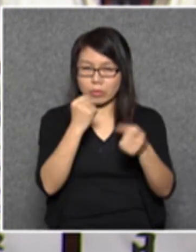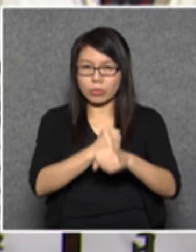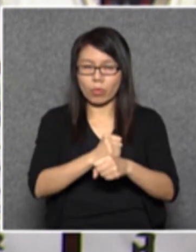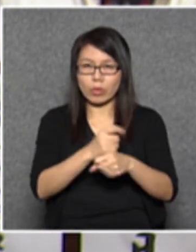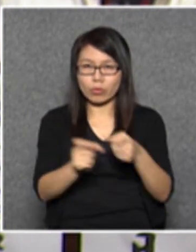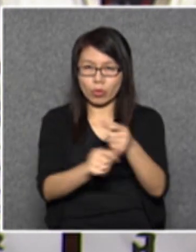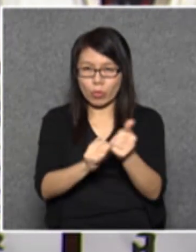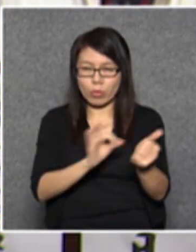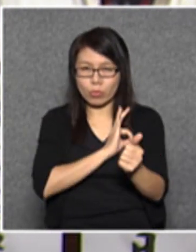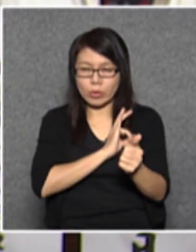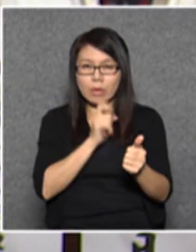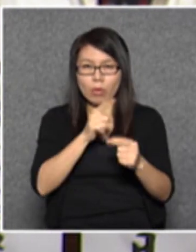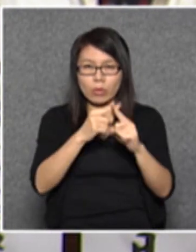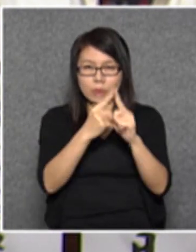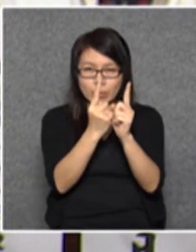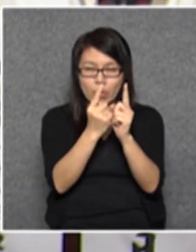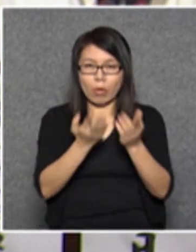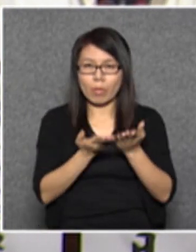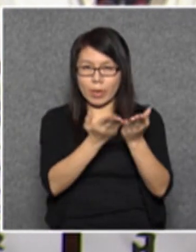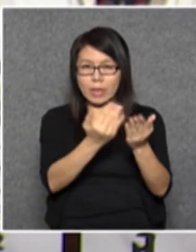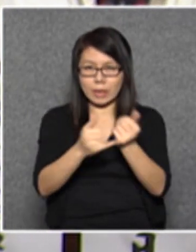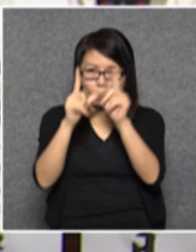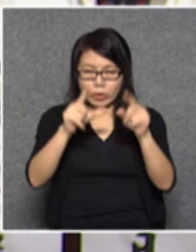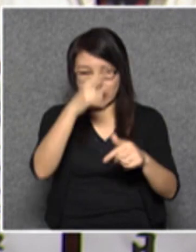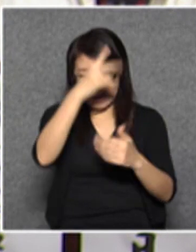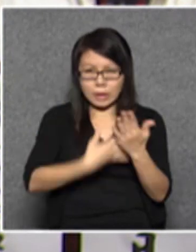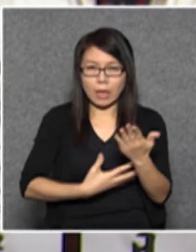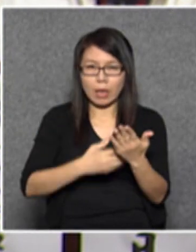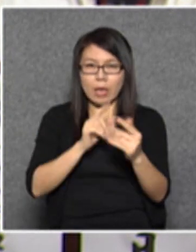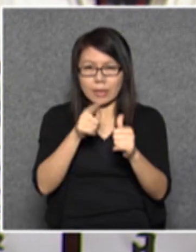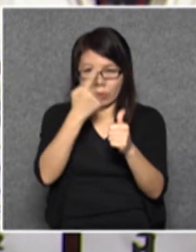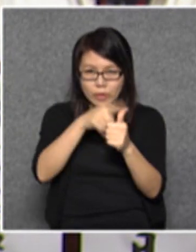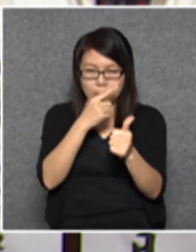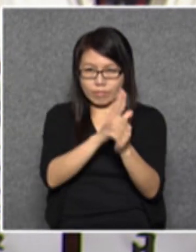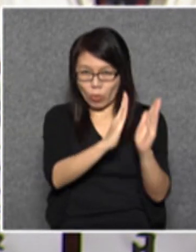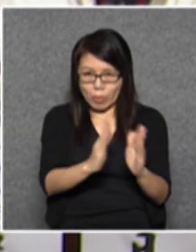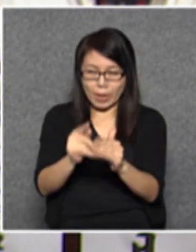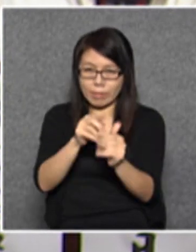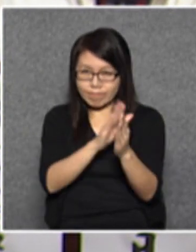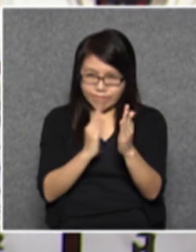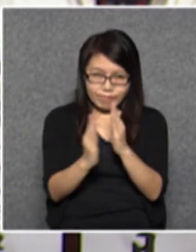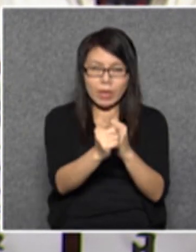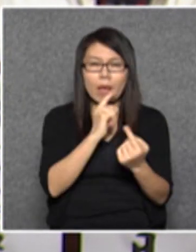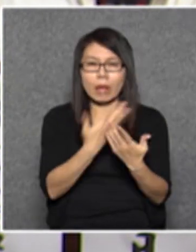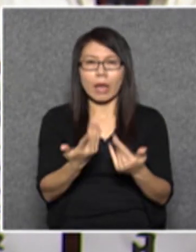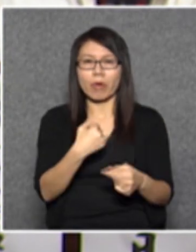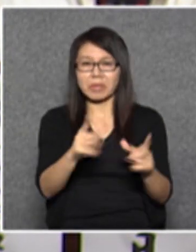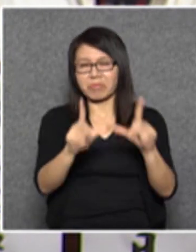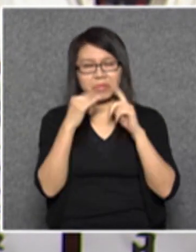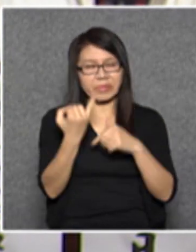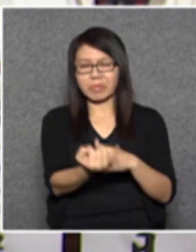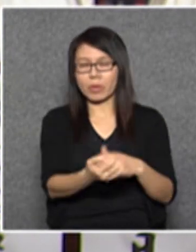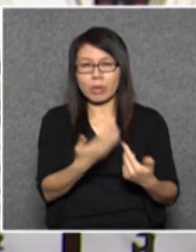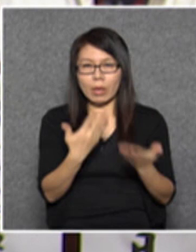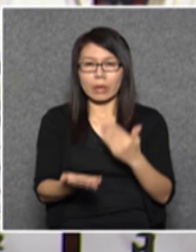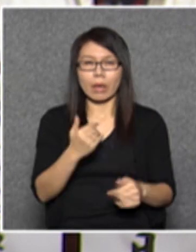會咧，亦都將11項嘅有關民生嘅政策啦，係調前咗。咁就可惜得唔到善意回應啦。咁但